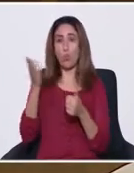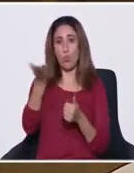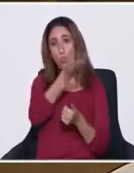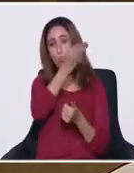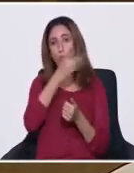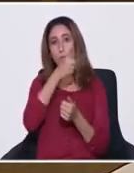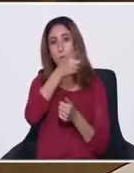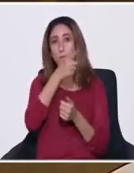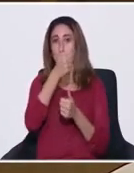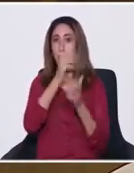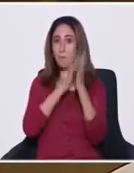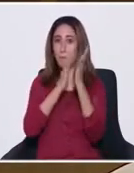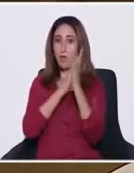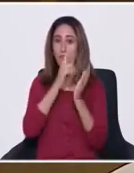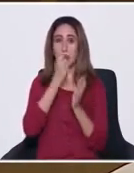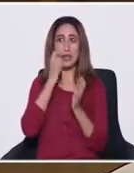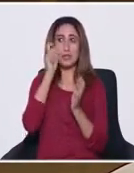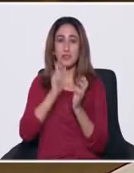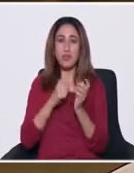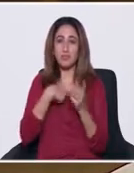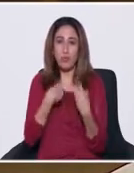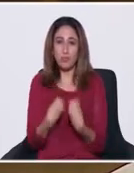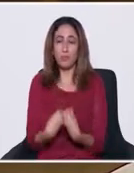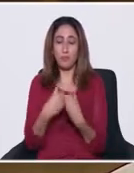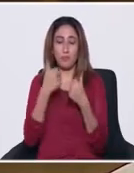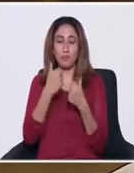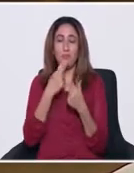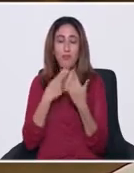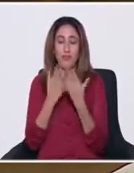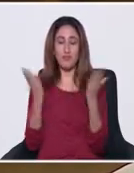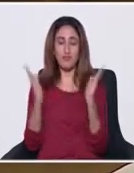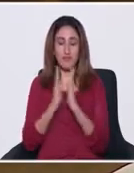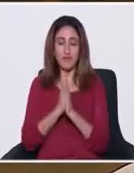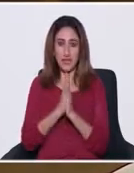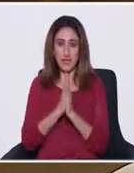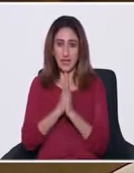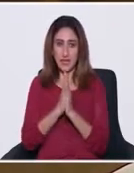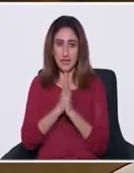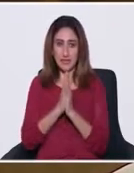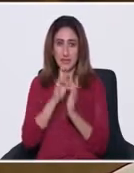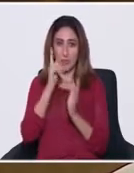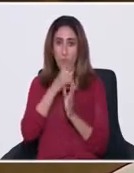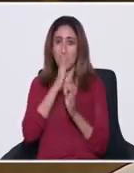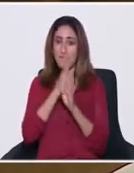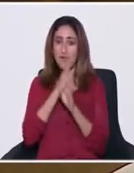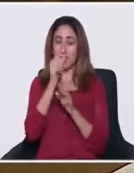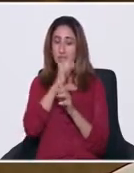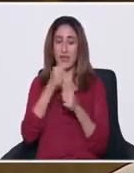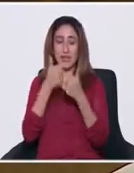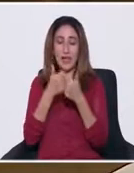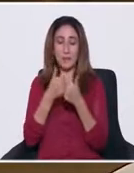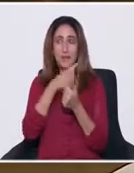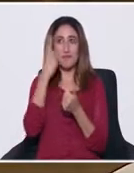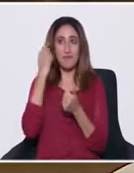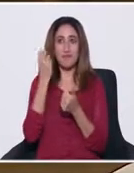بجد. انت بني ادم قوي يا هشام، وانسان قوي وفنان جميل، والفكره اللي انت